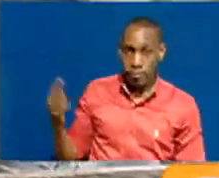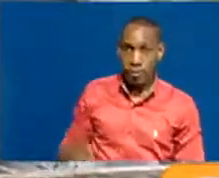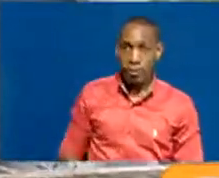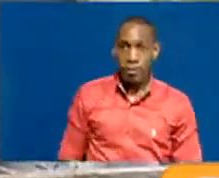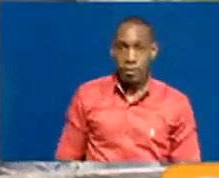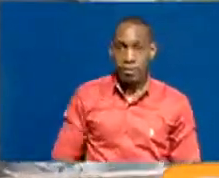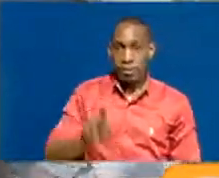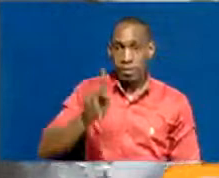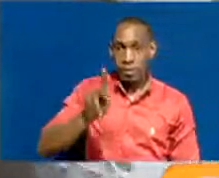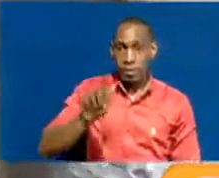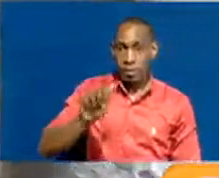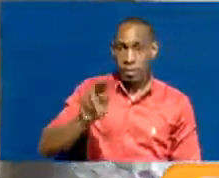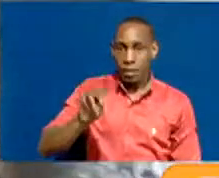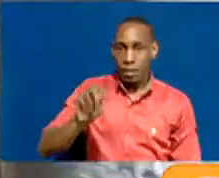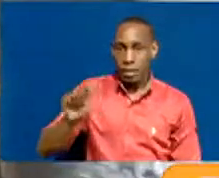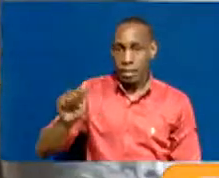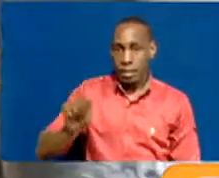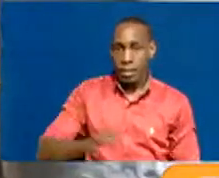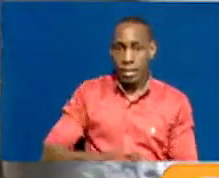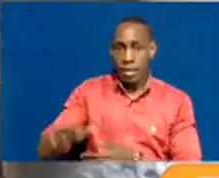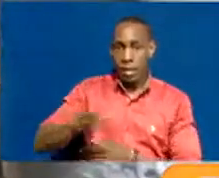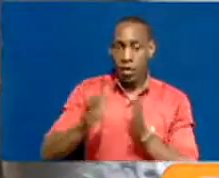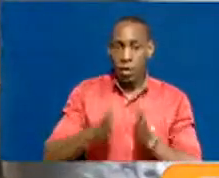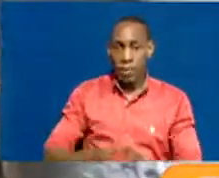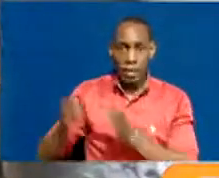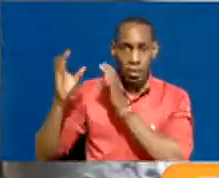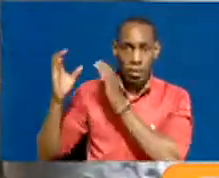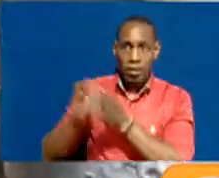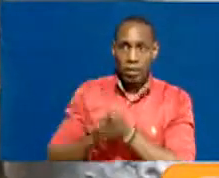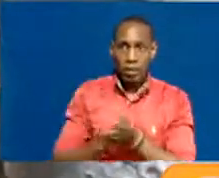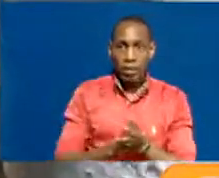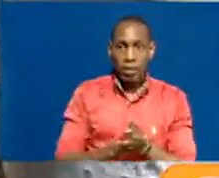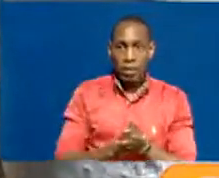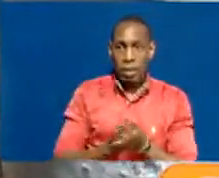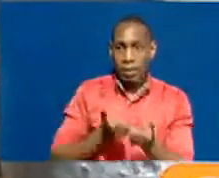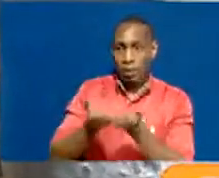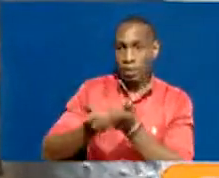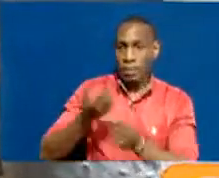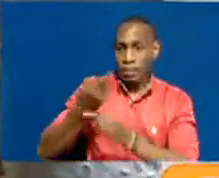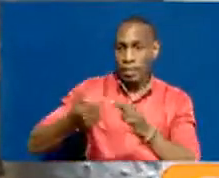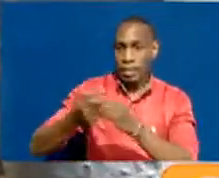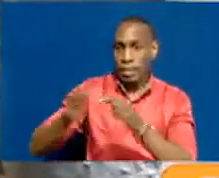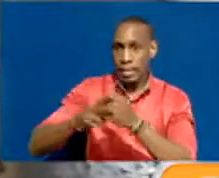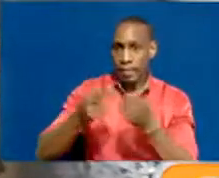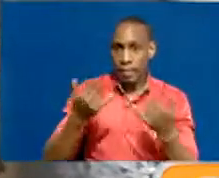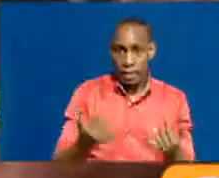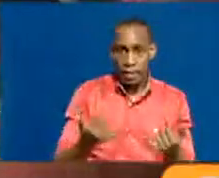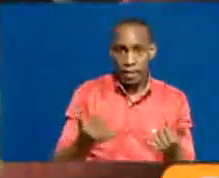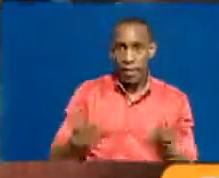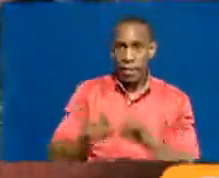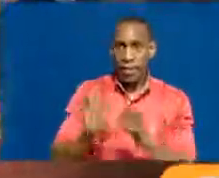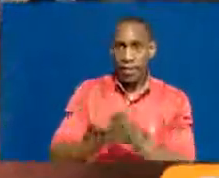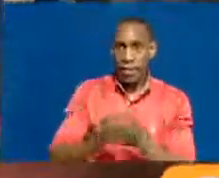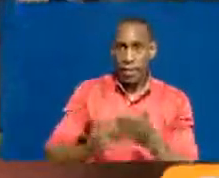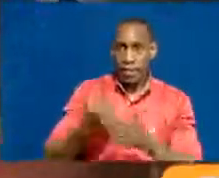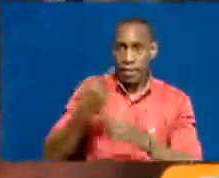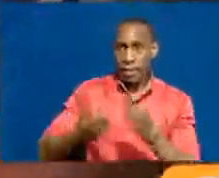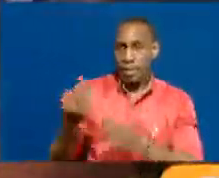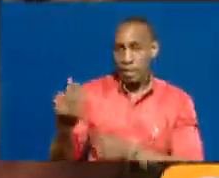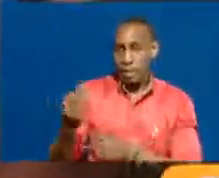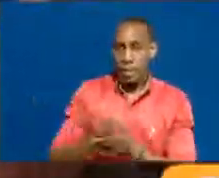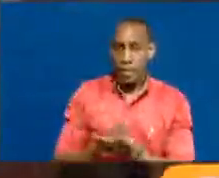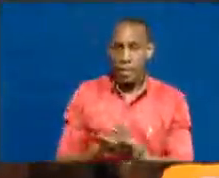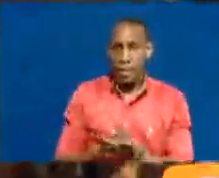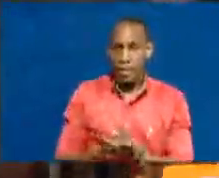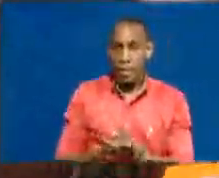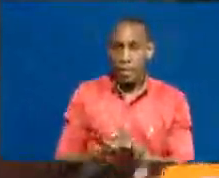Israel Katana Dadu, mkazi wa Kilifi amekuwa katika maisha ya ndoa kwa miaka 7 sasa. Baada ya miaka 3 ya ndoa